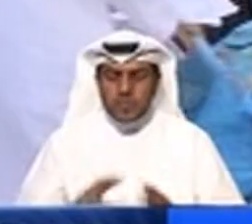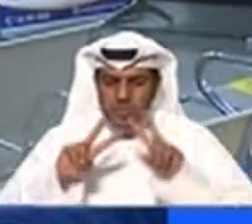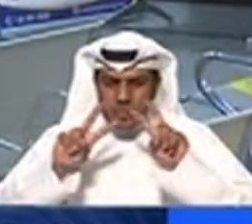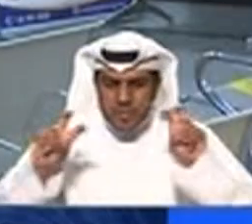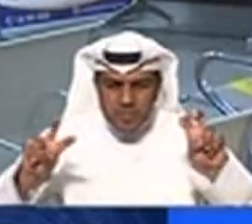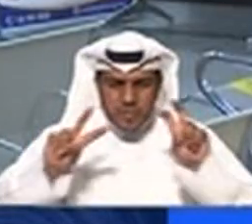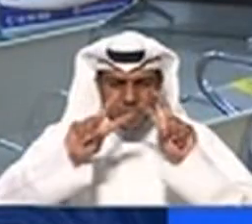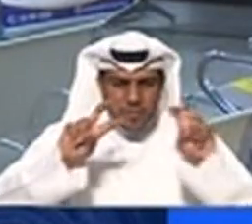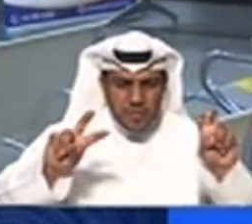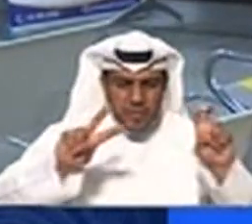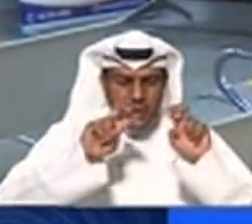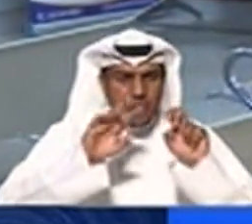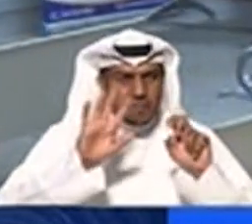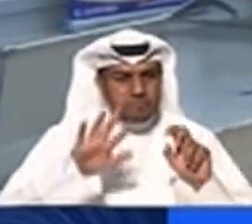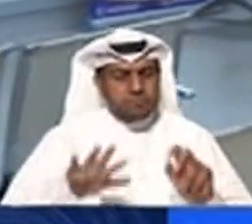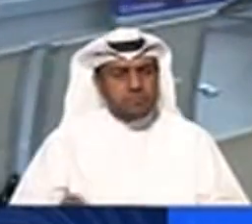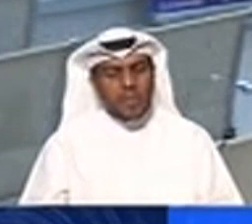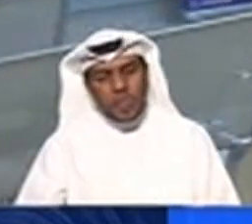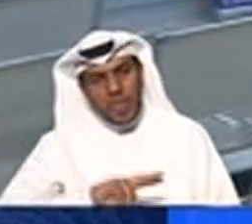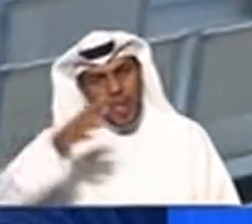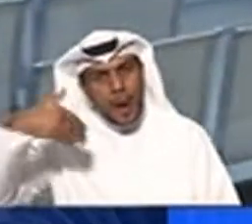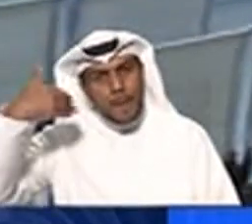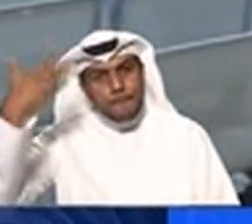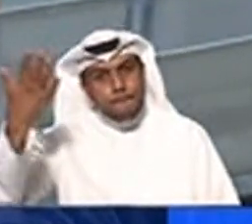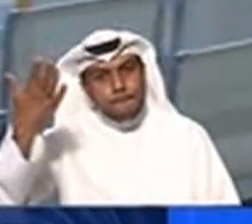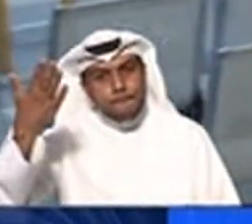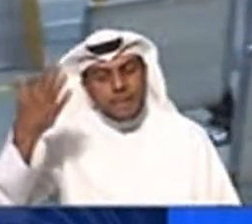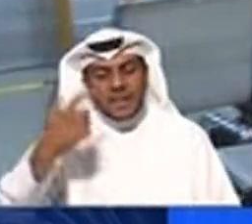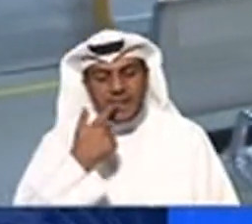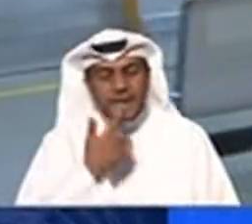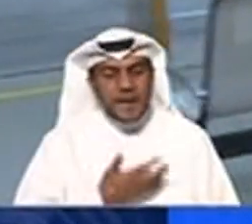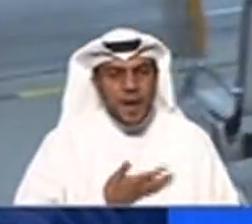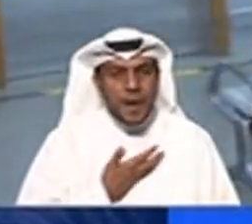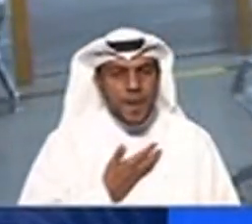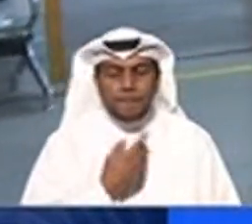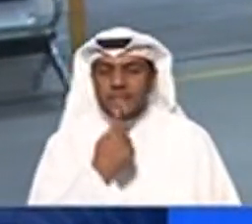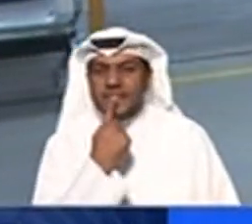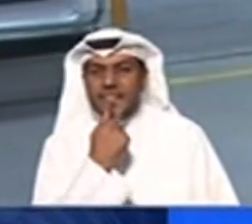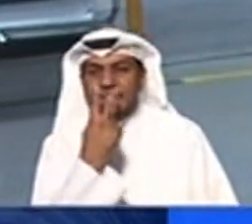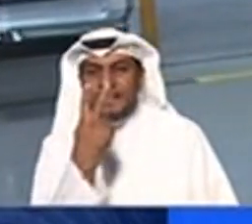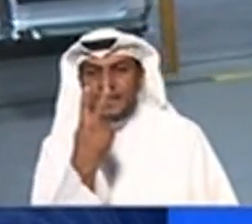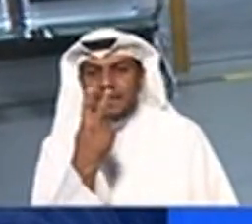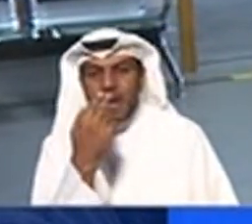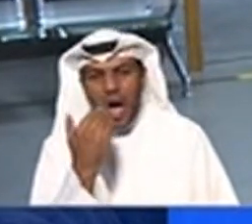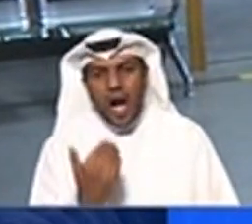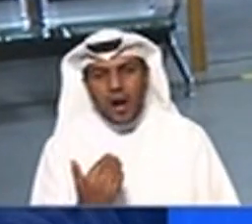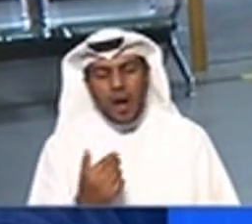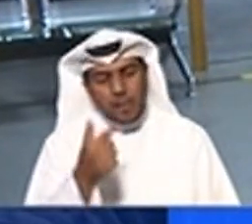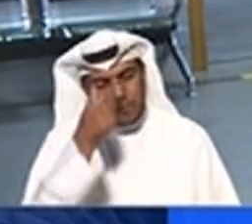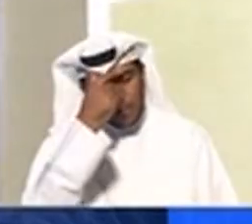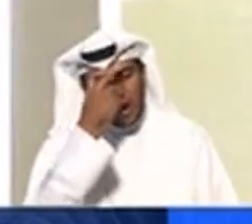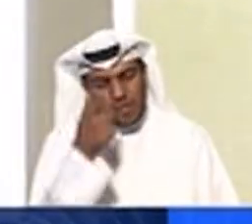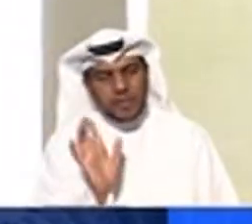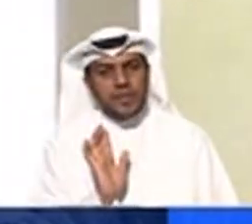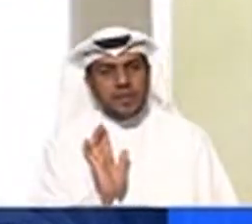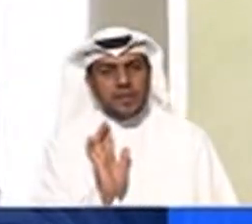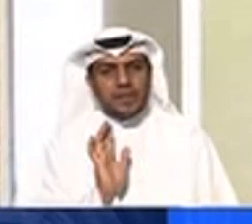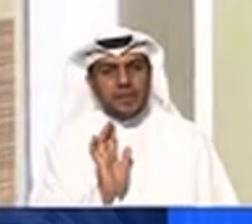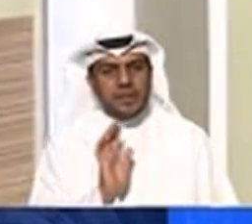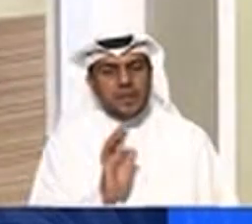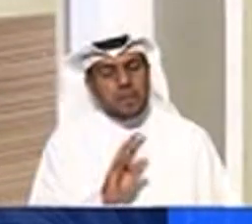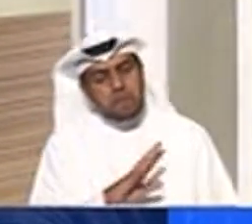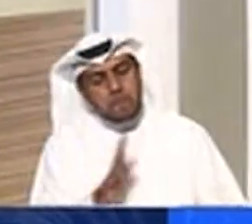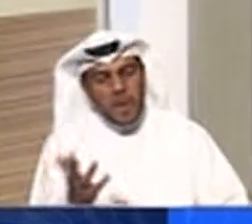أخرى كشفت أن الأطفال الذين تقل أعمارهم عن عامين أكثر عرضة للإصابة بالفيروس وقد